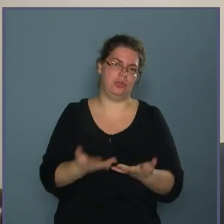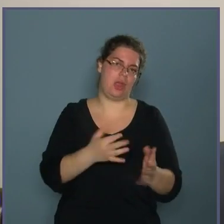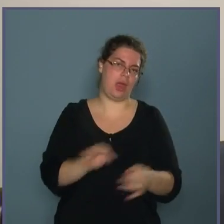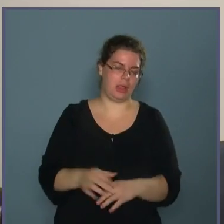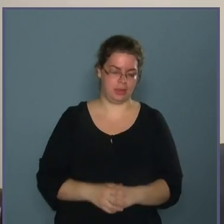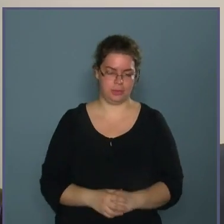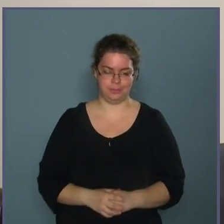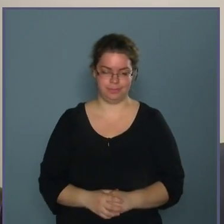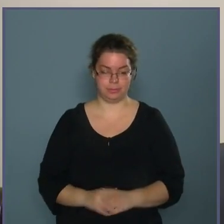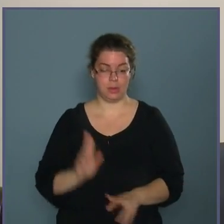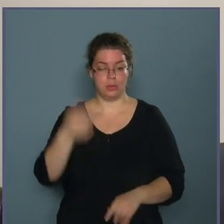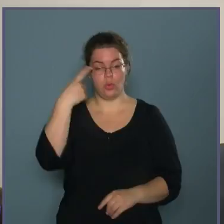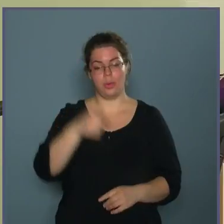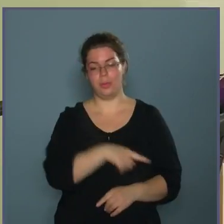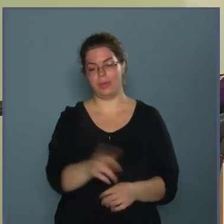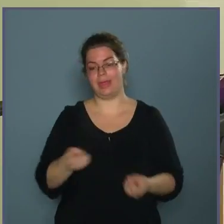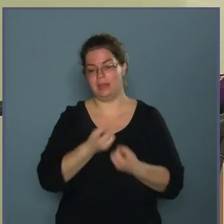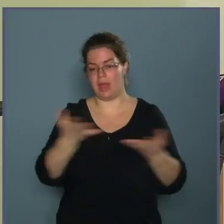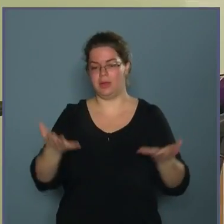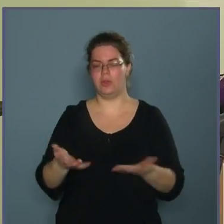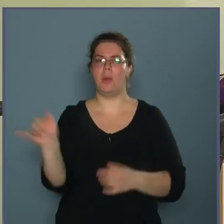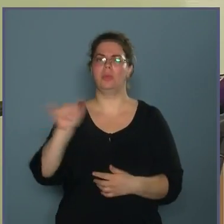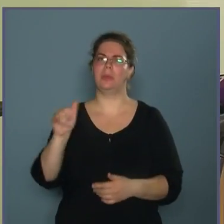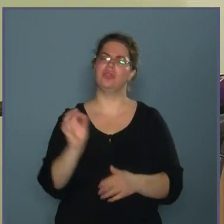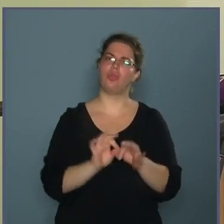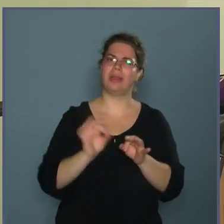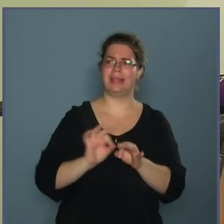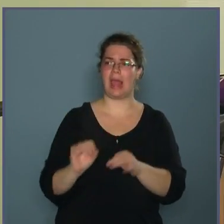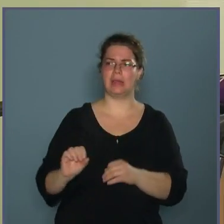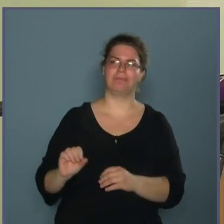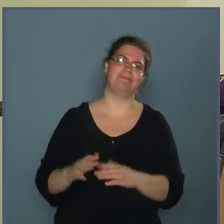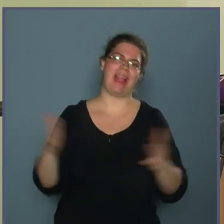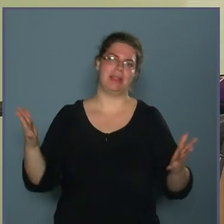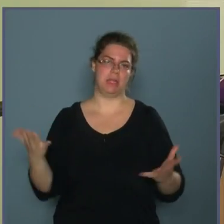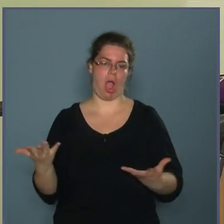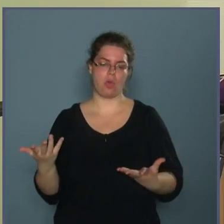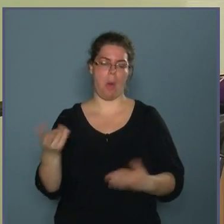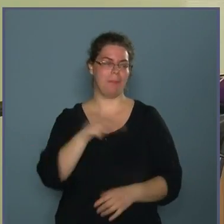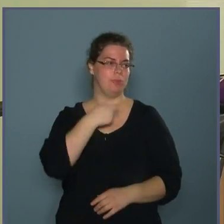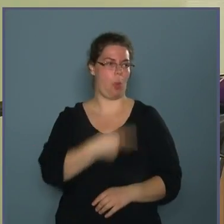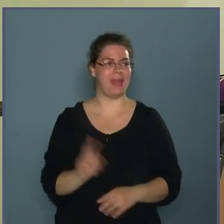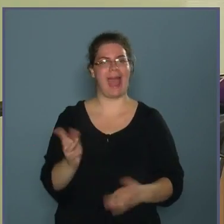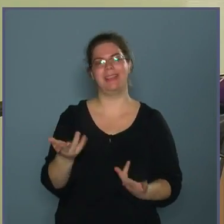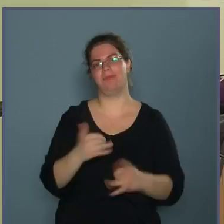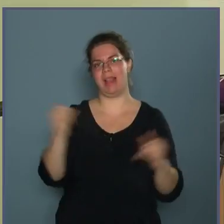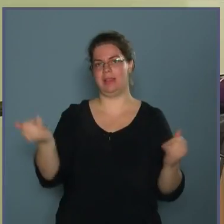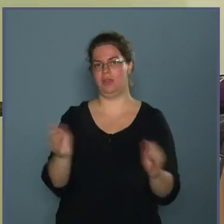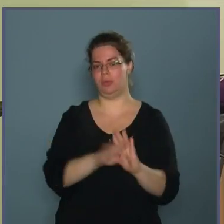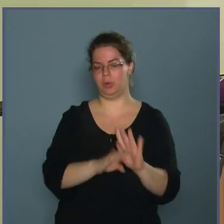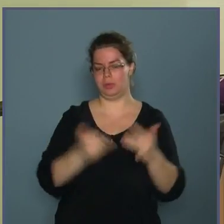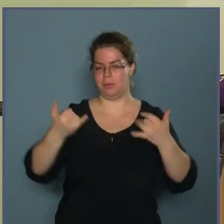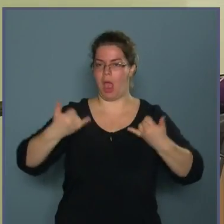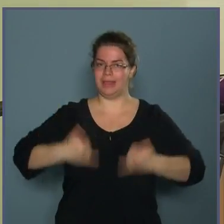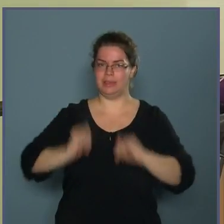elkészülni. Arról tudom önöket tájékoztatni, hogy Budapest történetének legnagyobb kórházfejlesztési programja indul el ebben